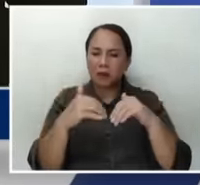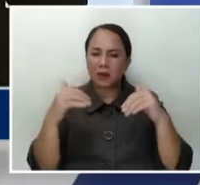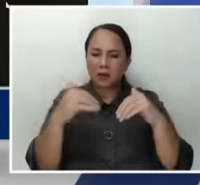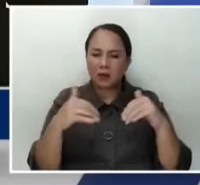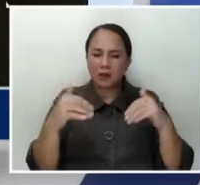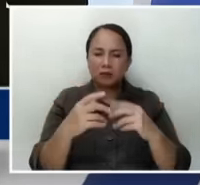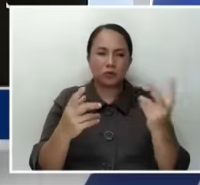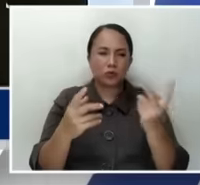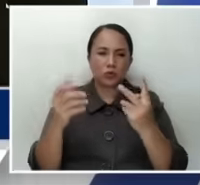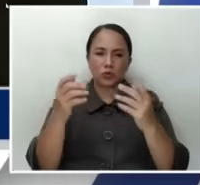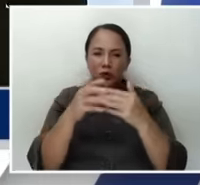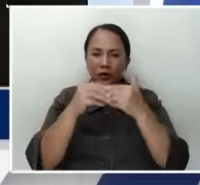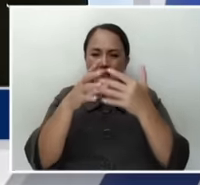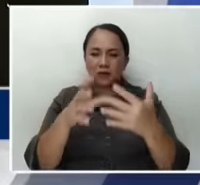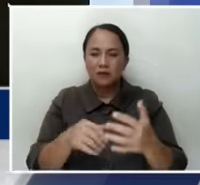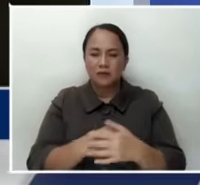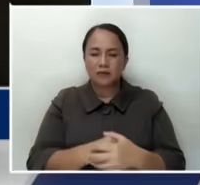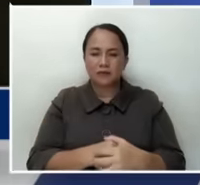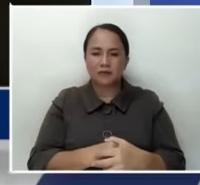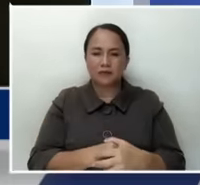dalawang leader?